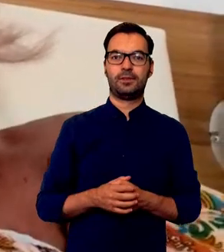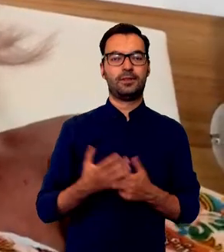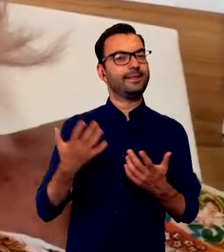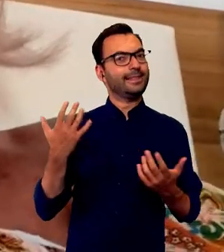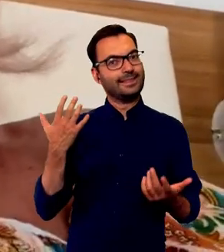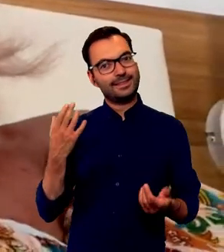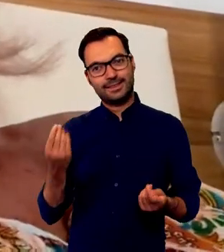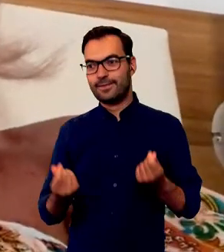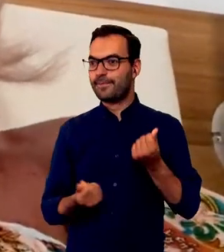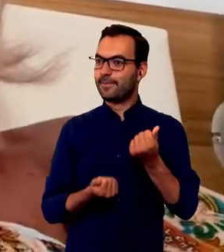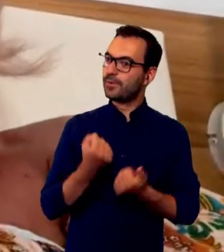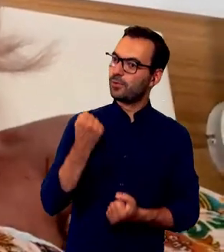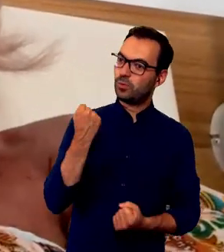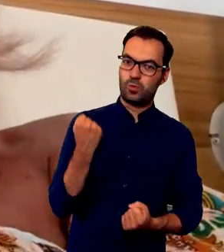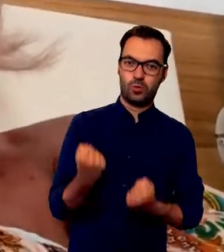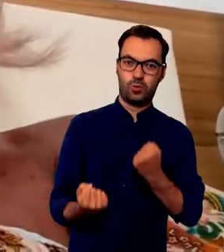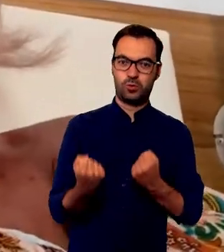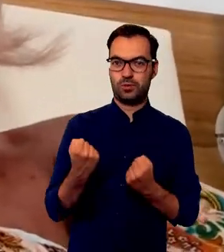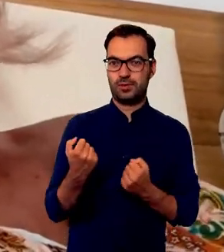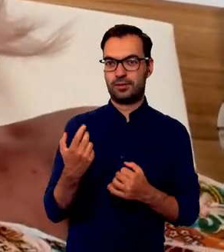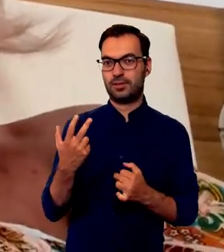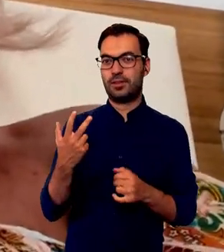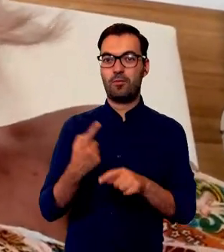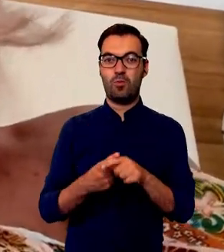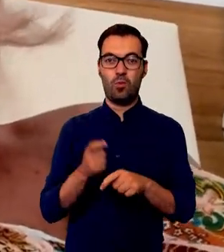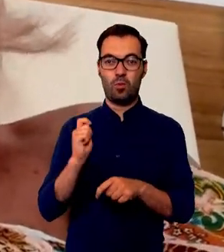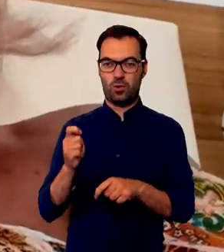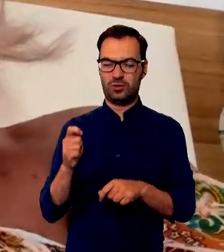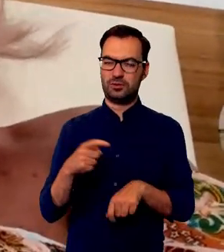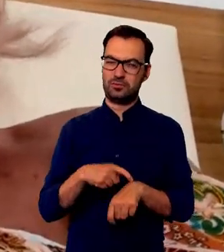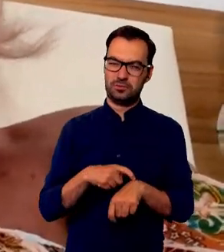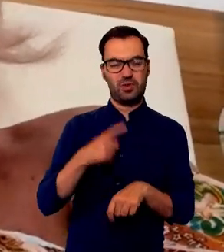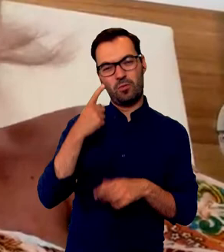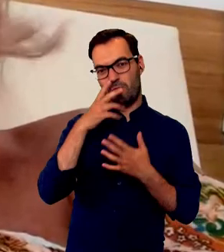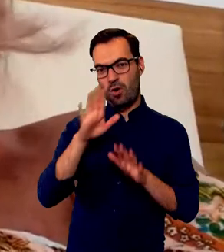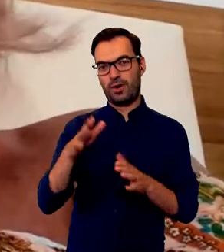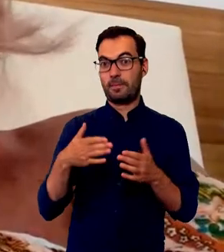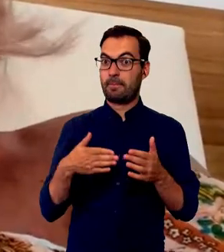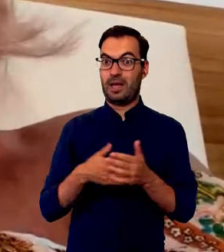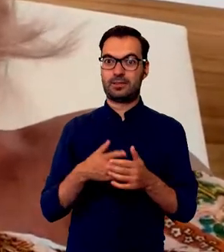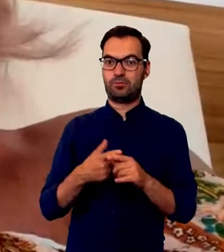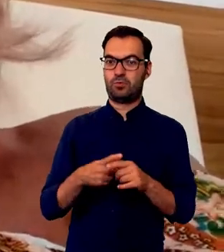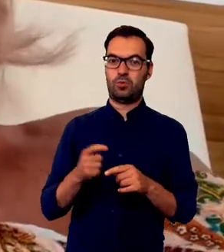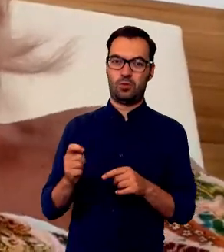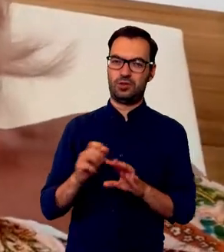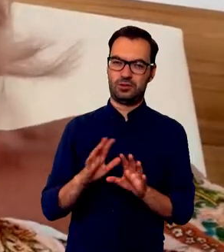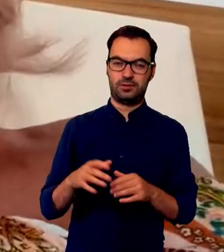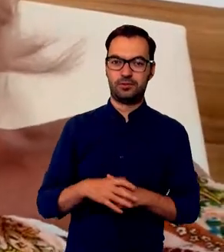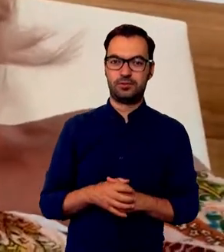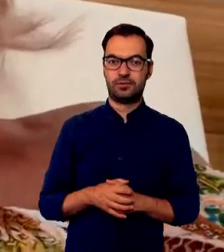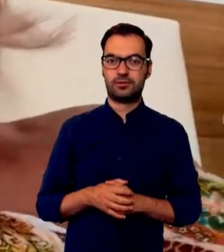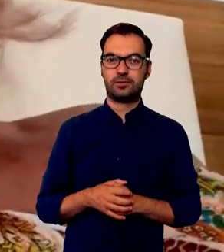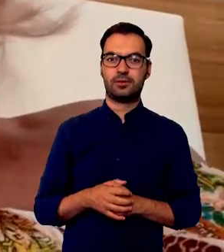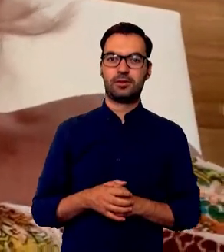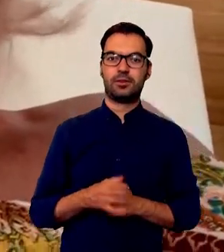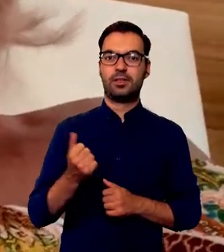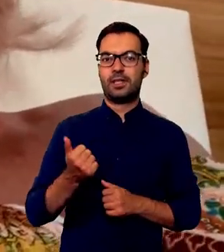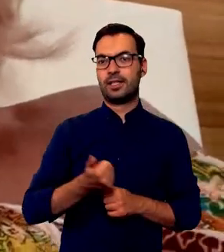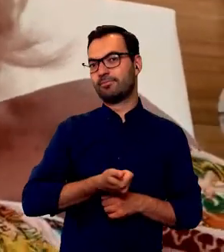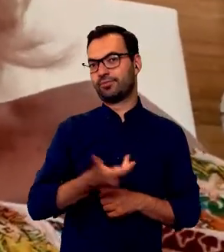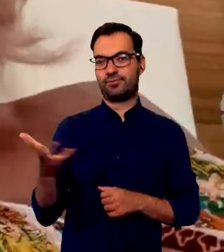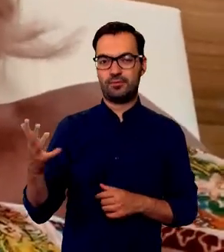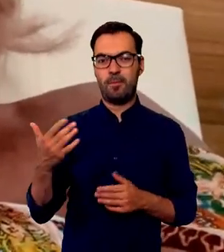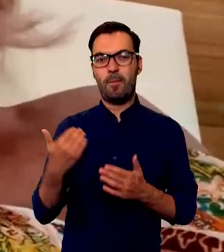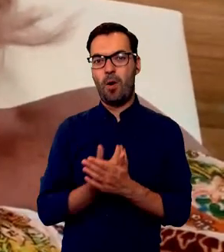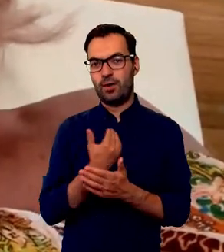trudne naprawdę, żeby w 30 minutach, bo tyle mniej więcej trwa pokaz, maksymalnie 30 minut, kilkanaście modelek,